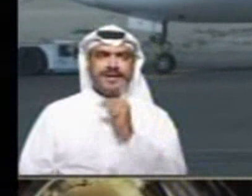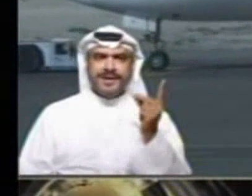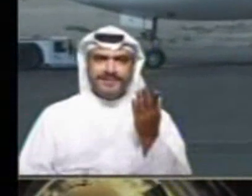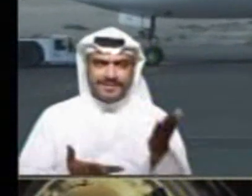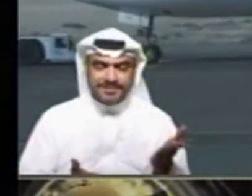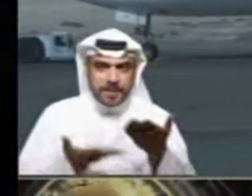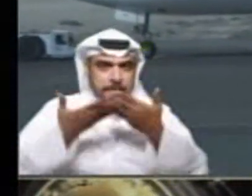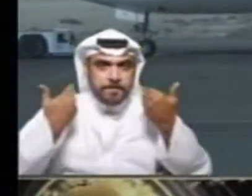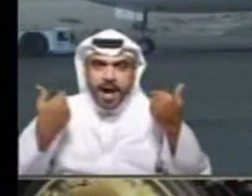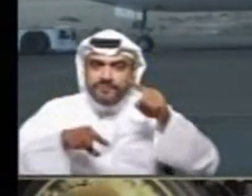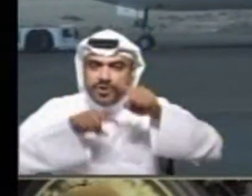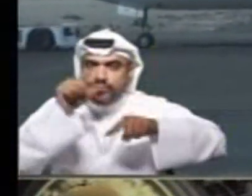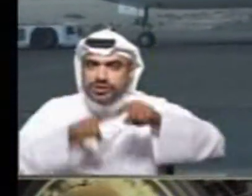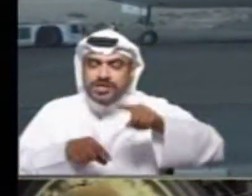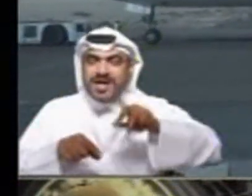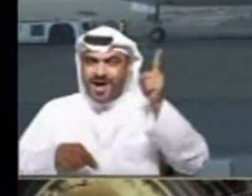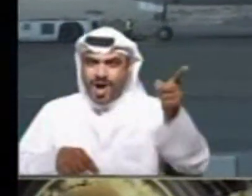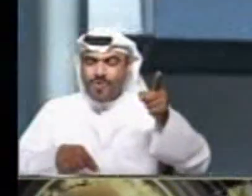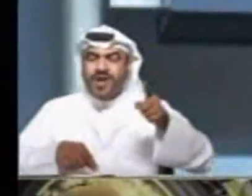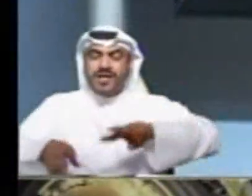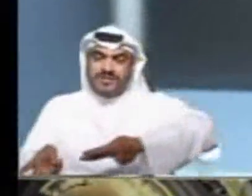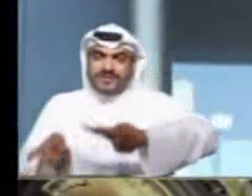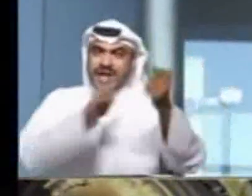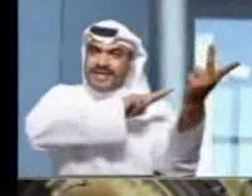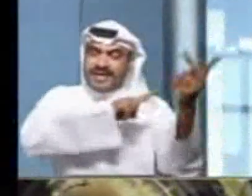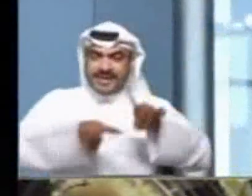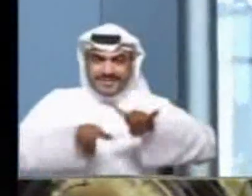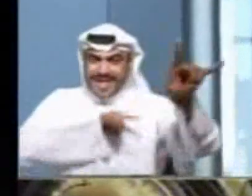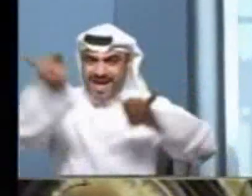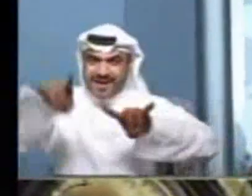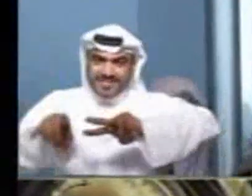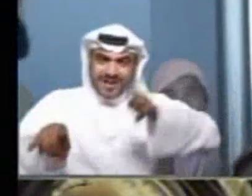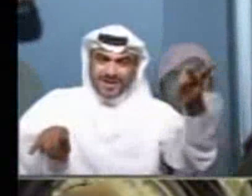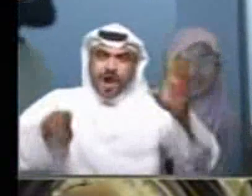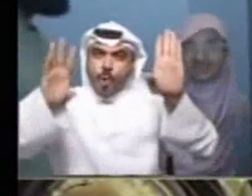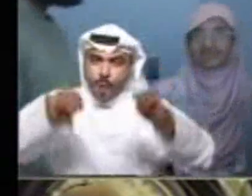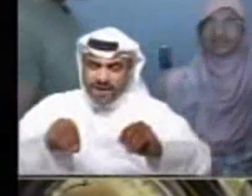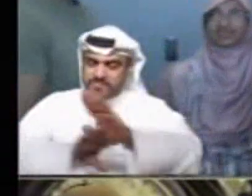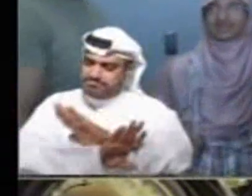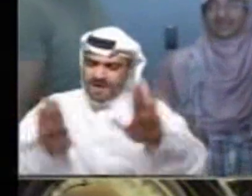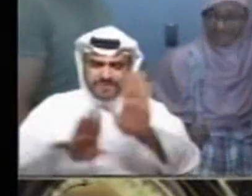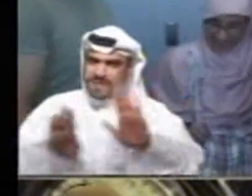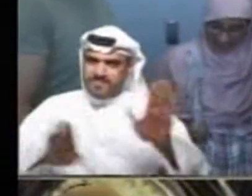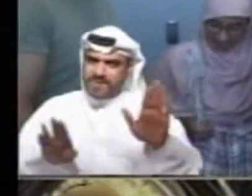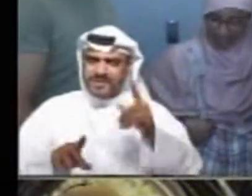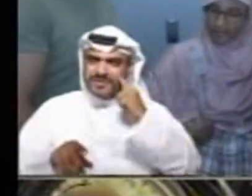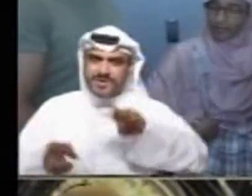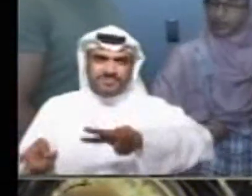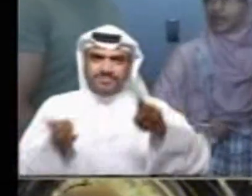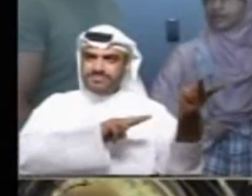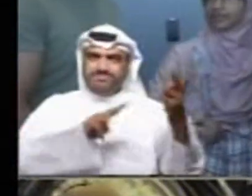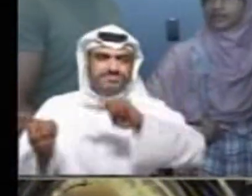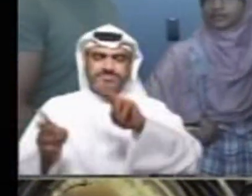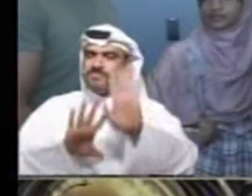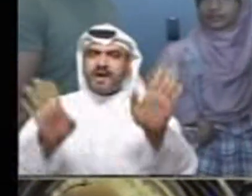لا توجد أي ترحيل أو إلغاء أو تحويل أي رحلة طيران كانت مفروض مجدول لها في